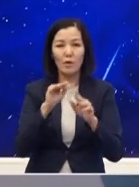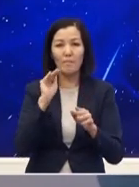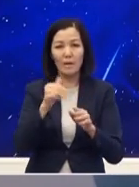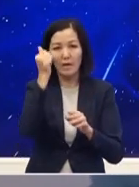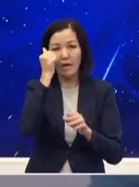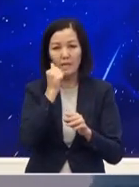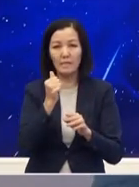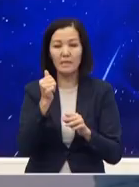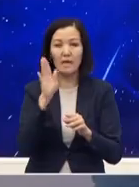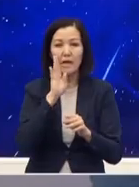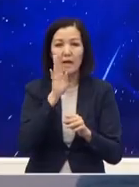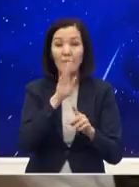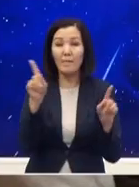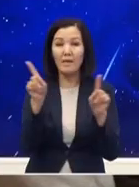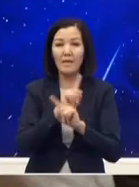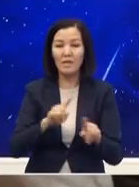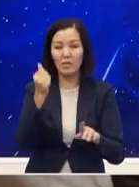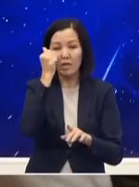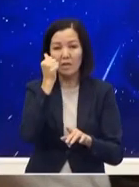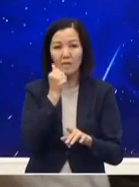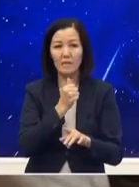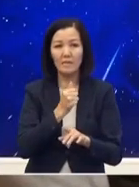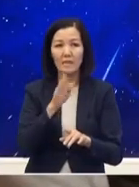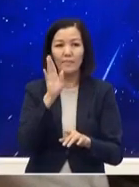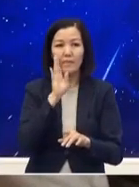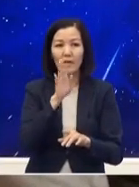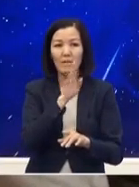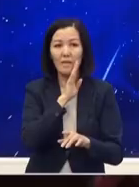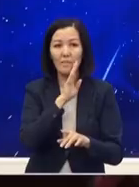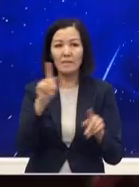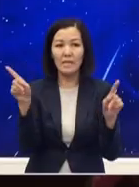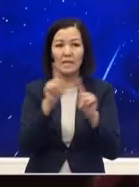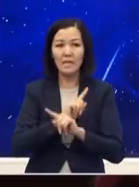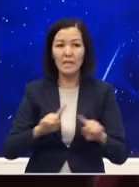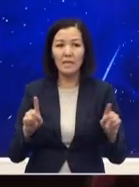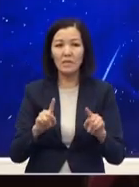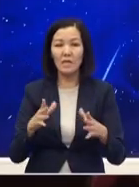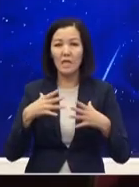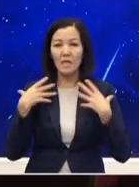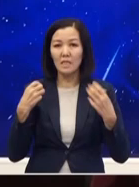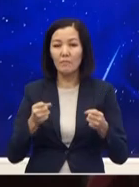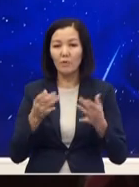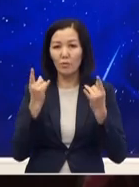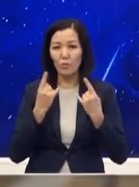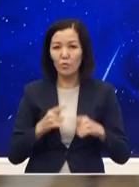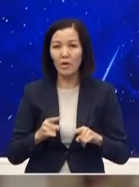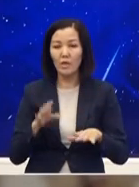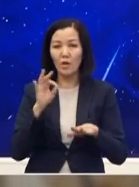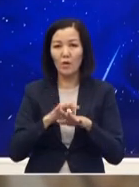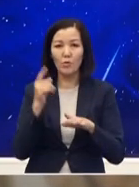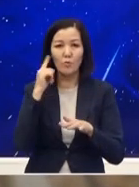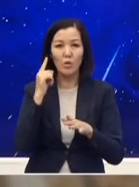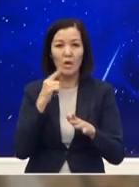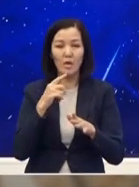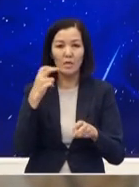мың алғыс. Ал анама алғысым ерекше. Анардың анасы ерекше алғысқа лайық жан. сап-сау туған баласы өсе келе ауырып, құлағы